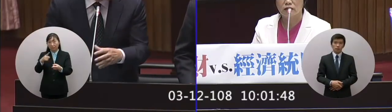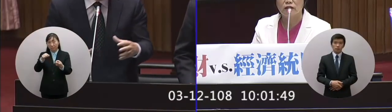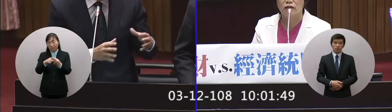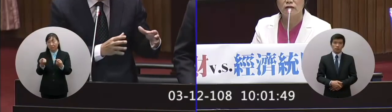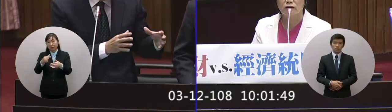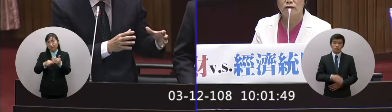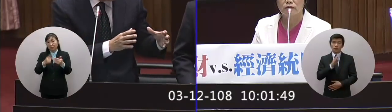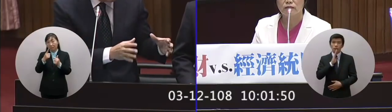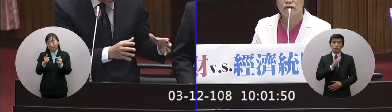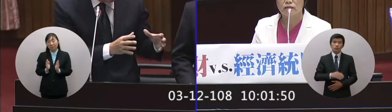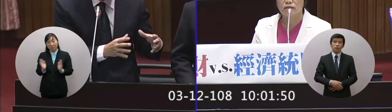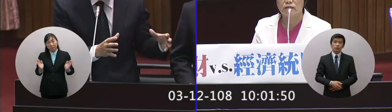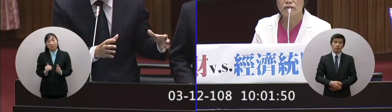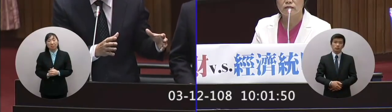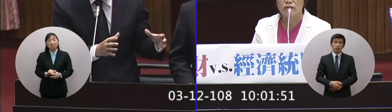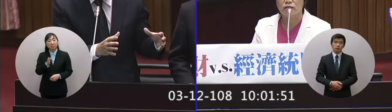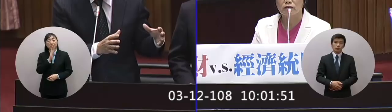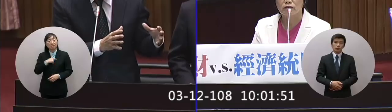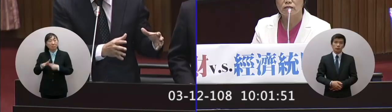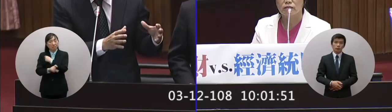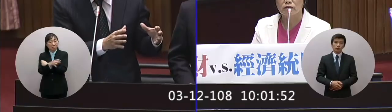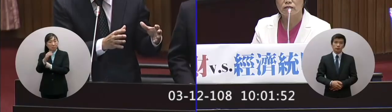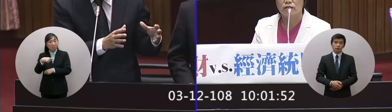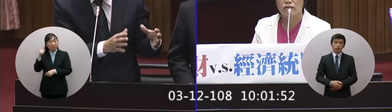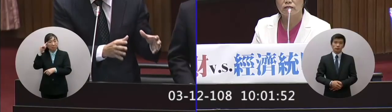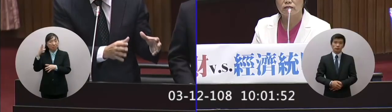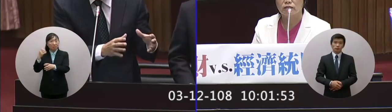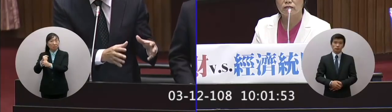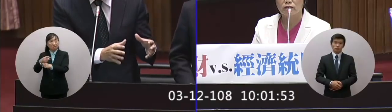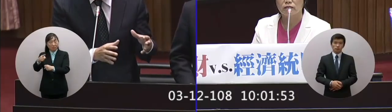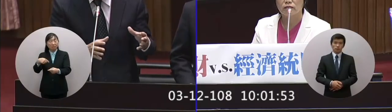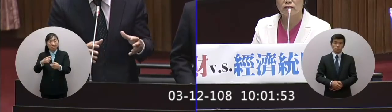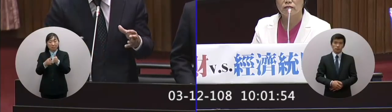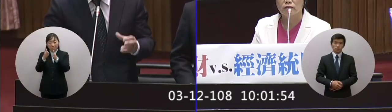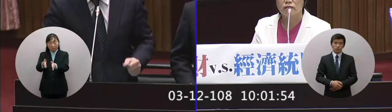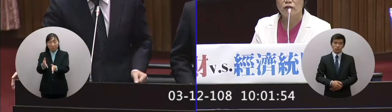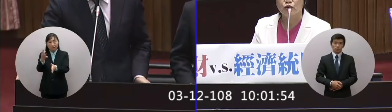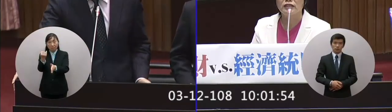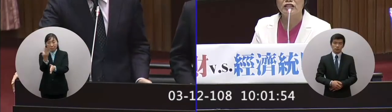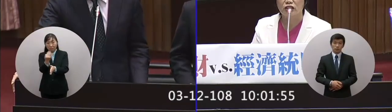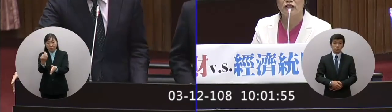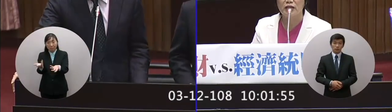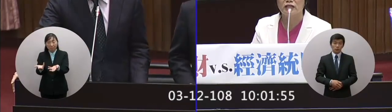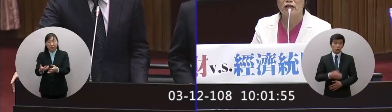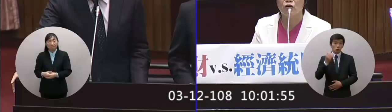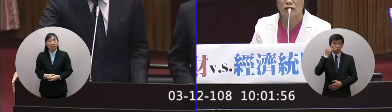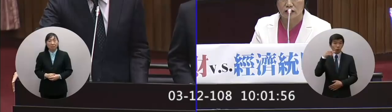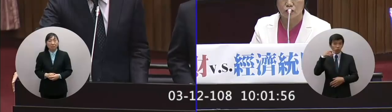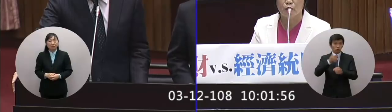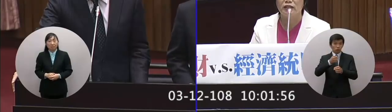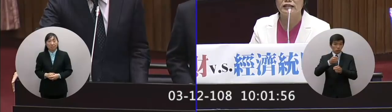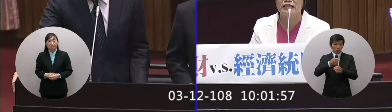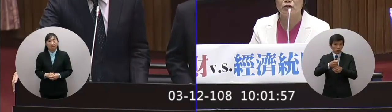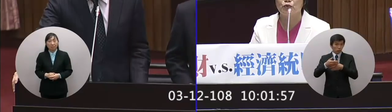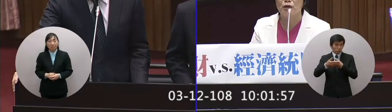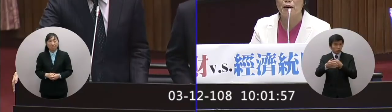宽一点。那么在基金跟创投的部分呢，也许放在比较重点的产业这样子。 对，所以在执行面上的话，其